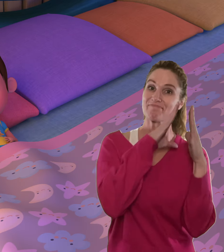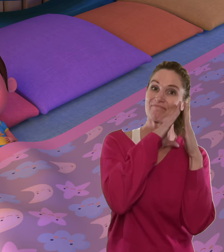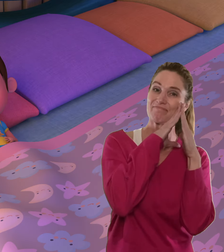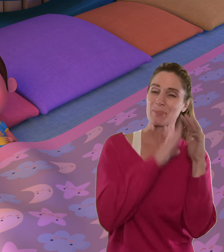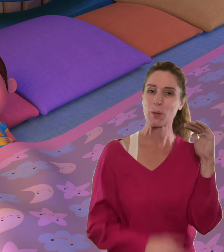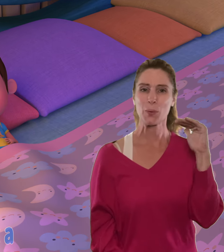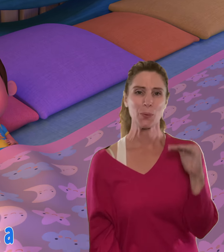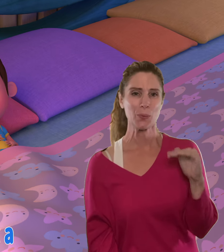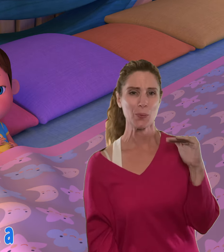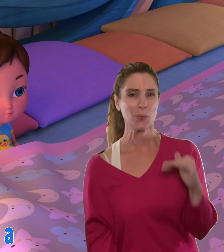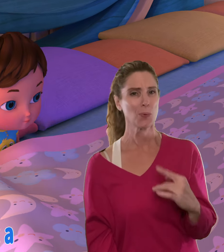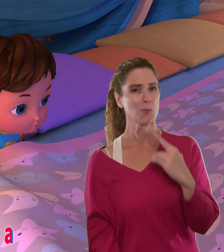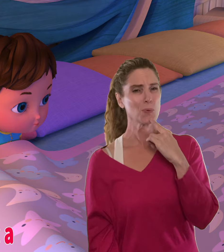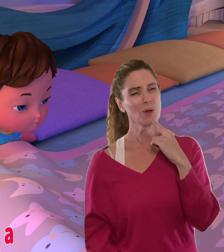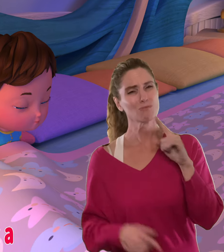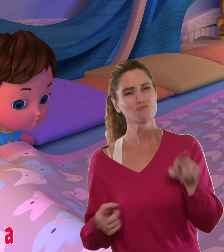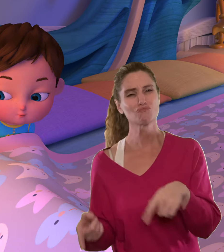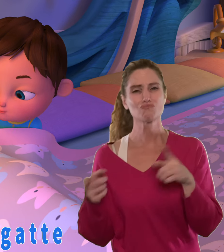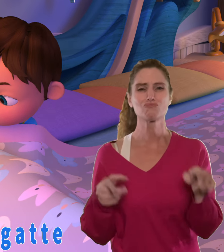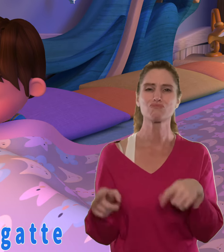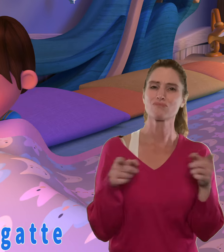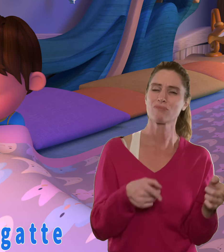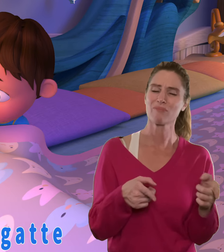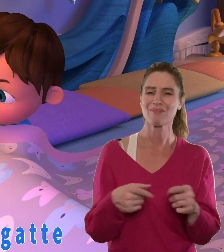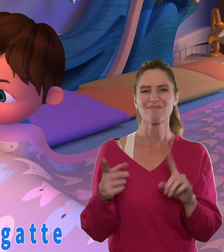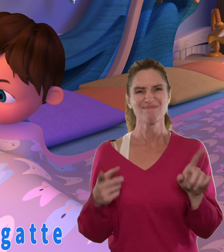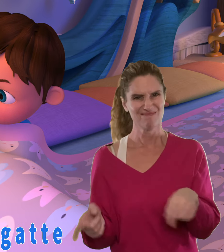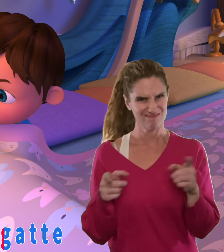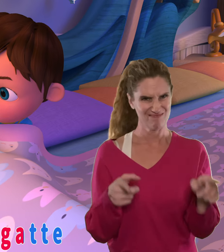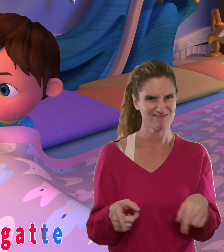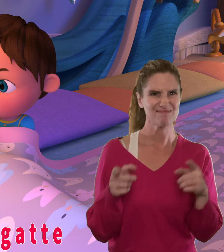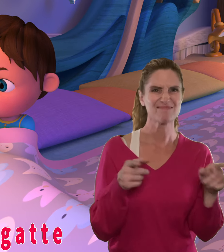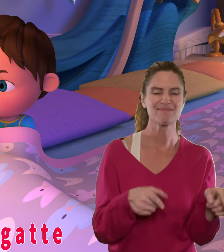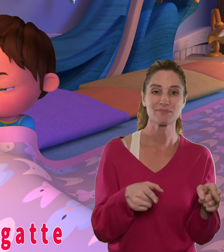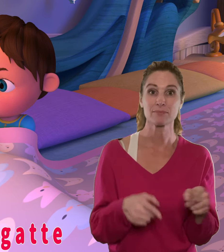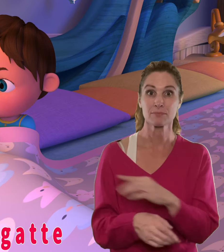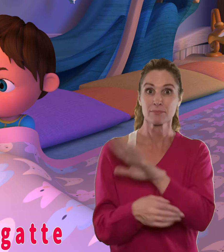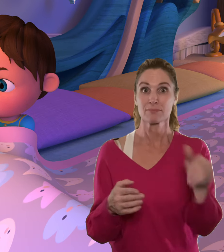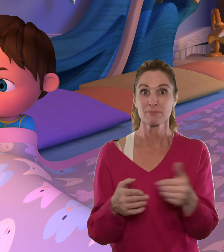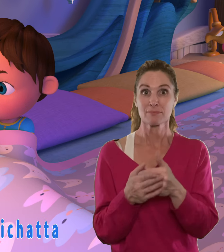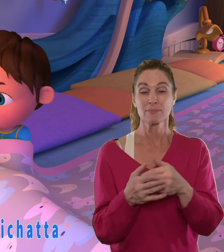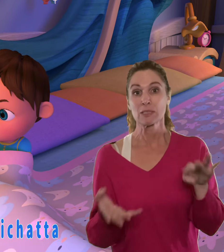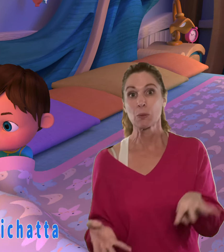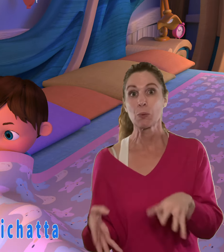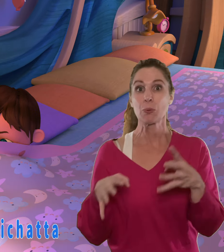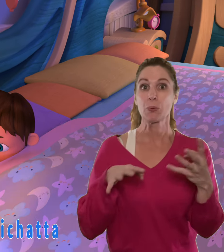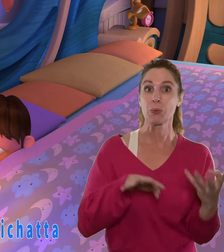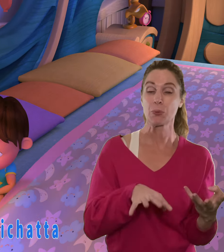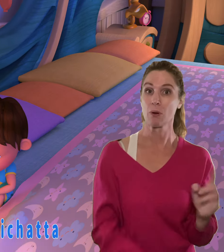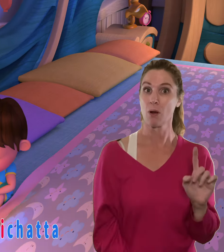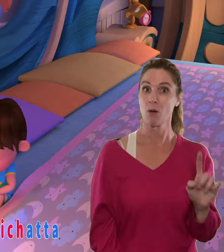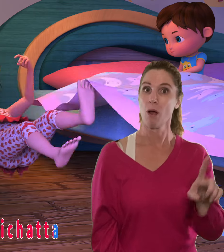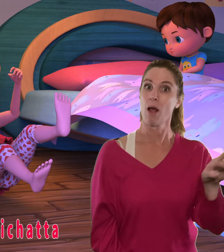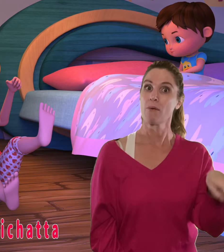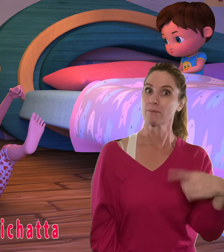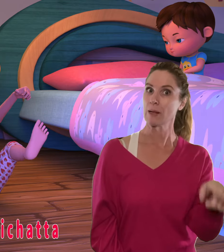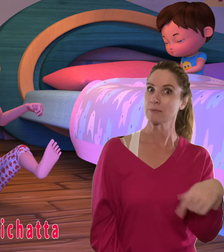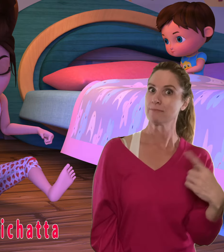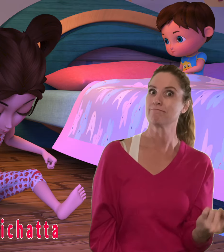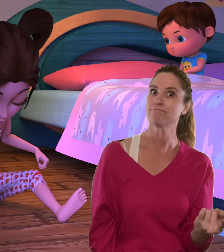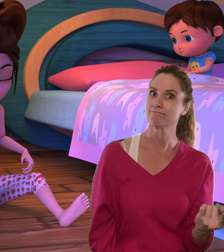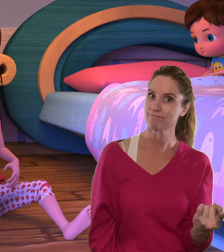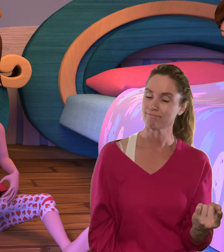ベッドに2匹ちびちゃんが行った転がって転がって転がったら1